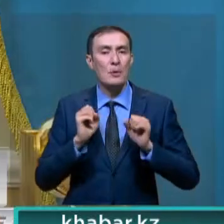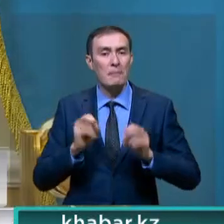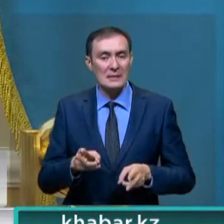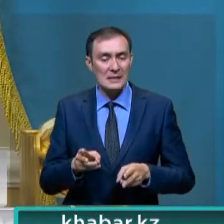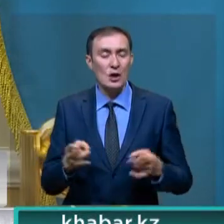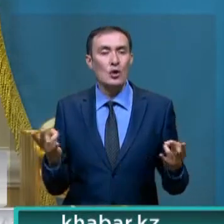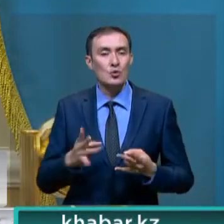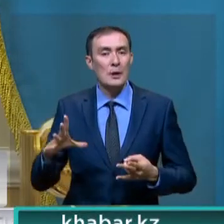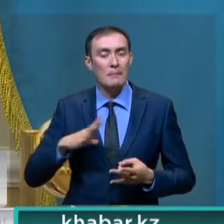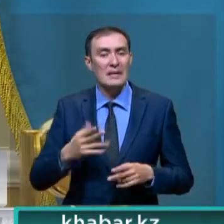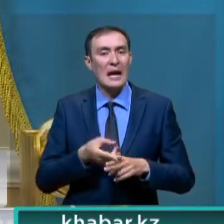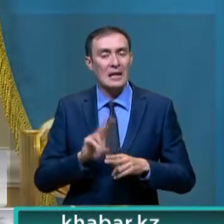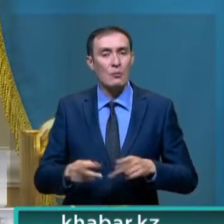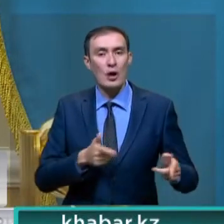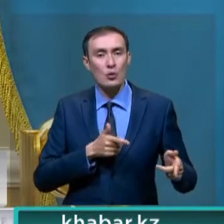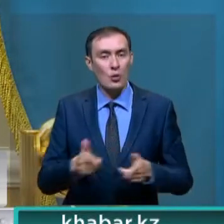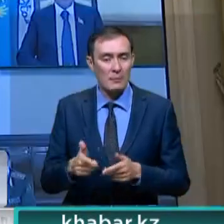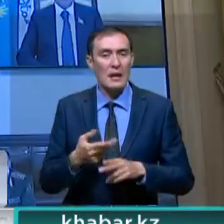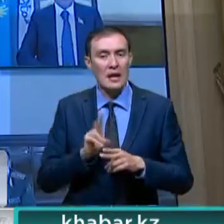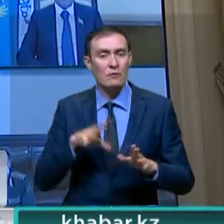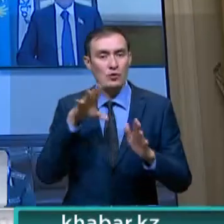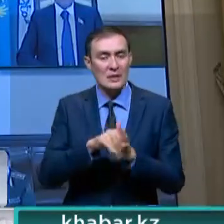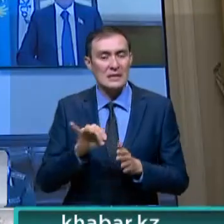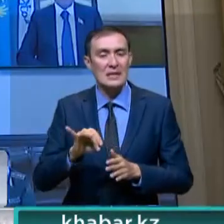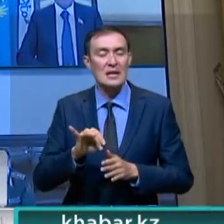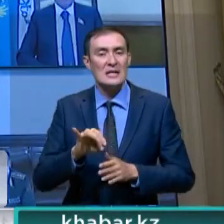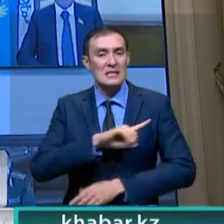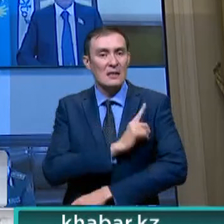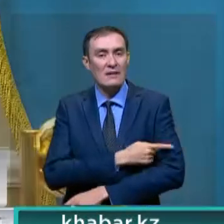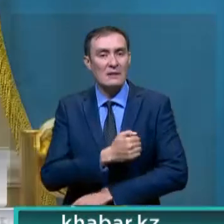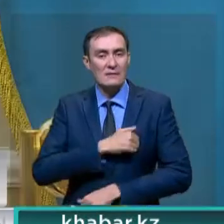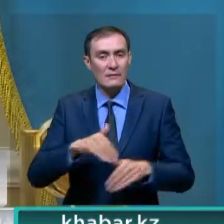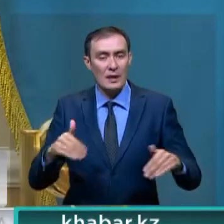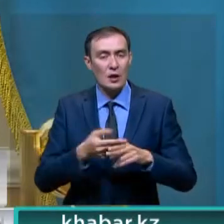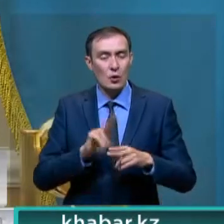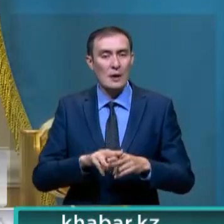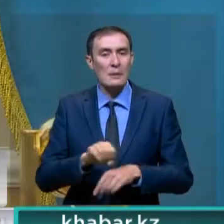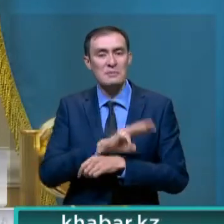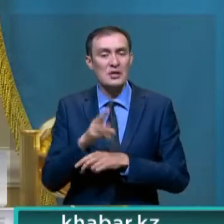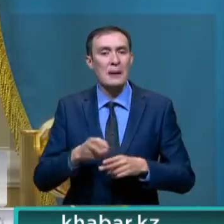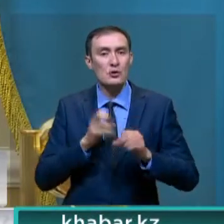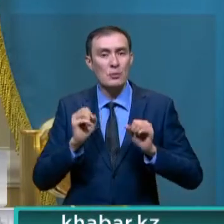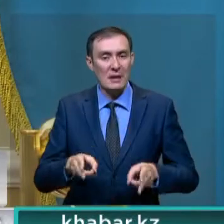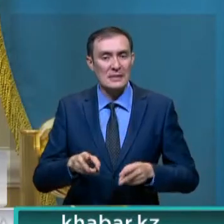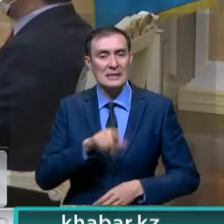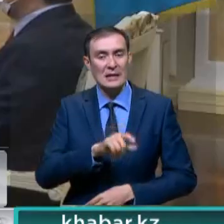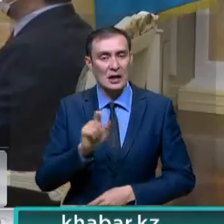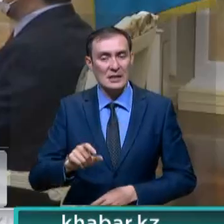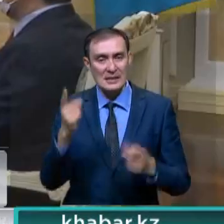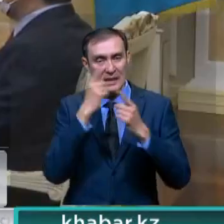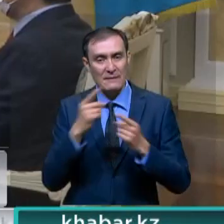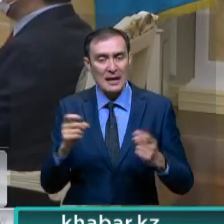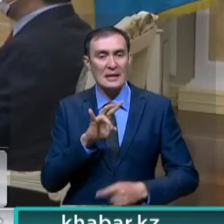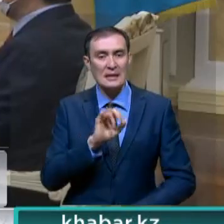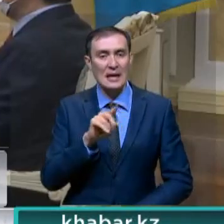безопасности. Нужно быть к этому готовым. Это касается и силовиков. Главная задача которых — обеспечение безопасности граждан, заявил